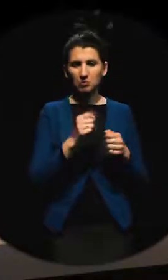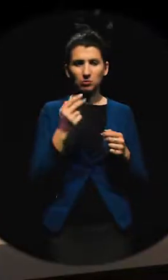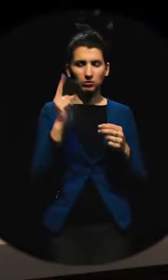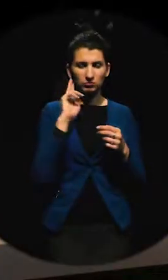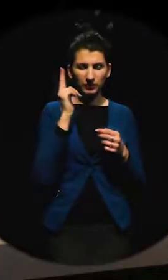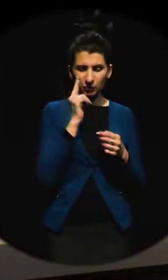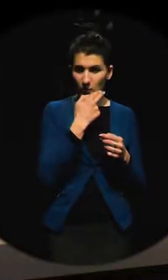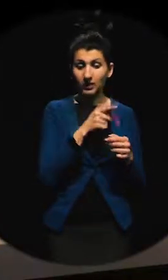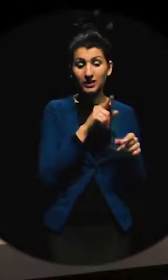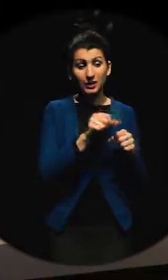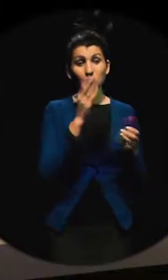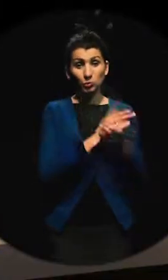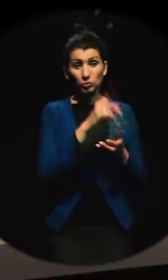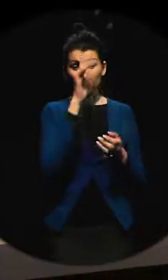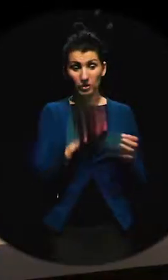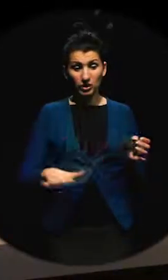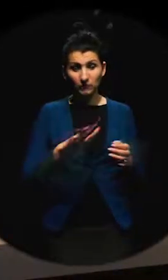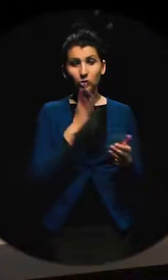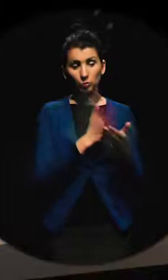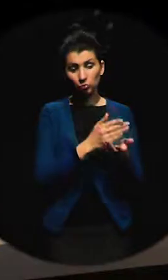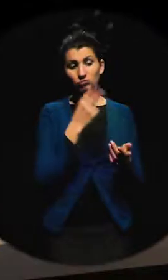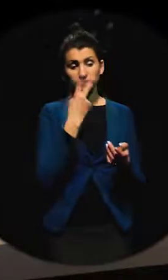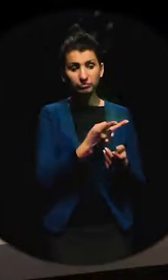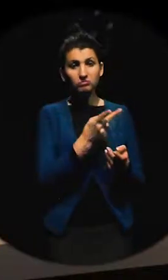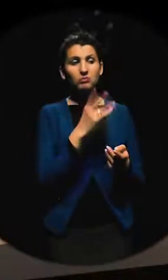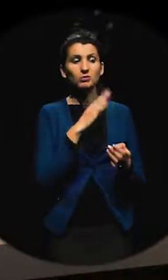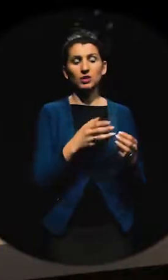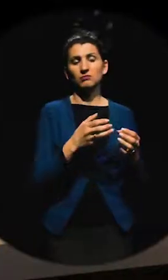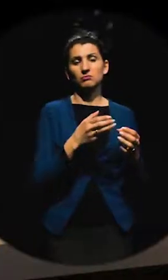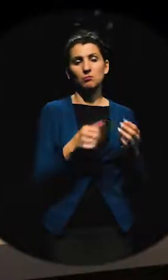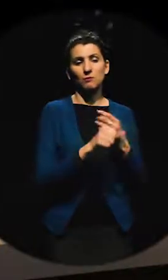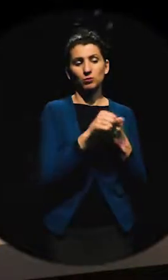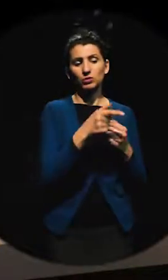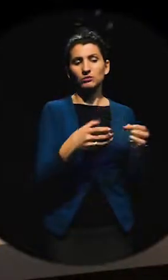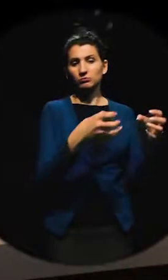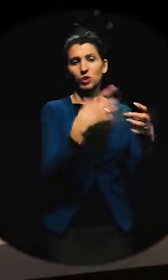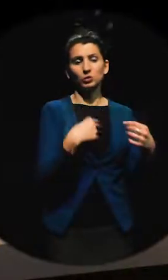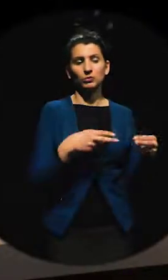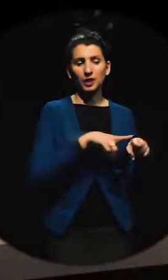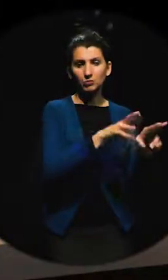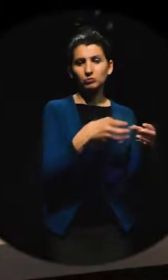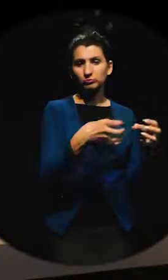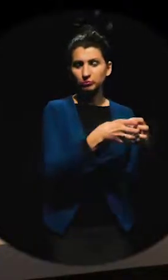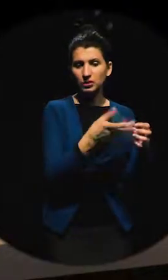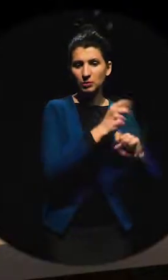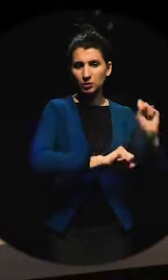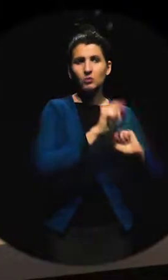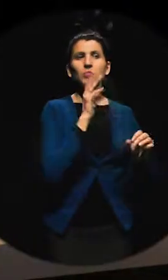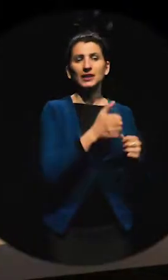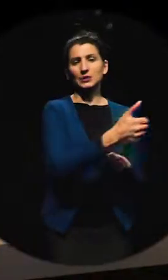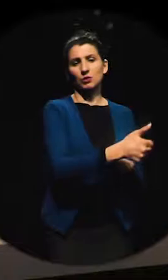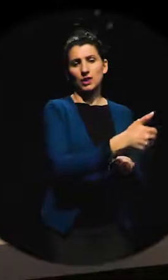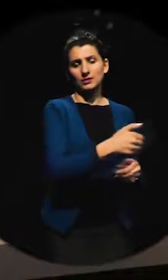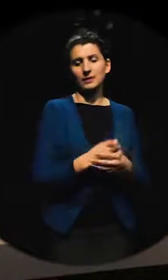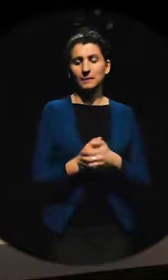do społecznej opresji i izolacji. Członkowie UPIAS piszą w ten sposób: niepełnosprawność